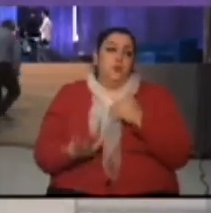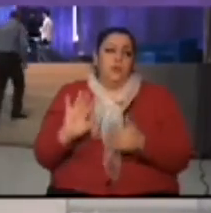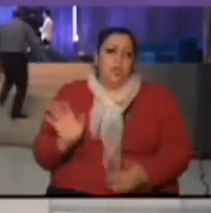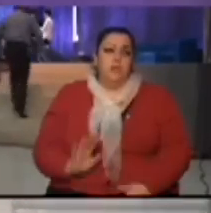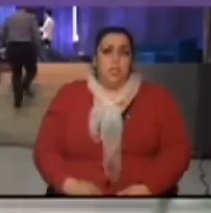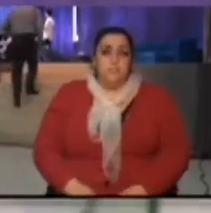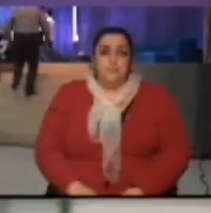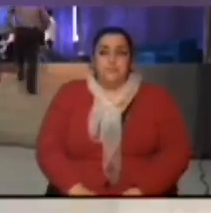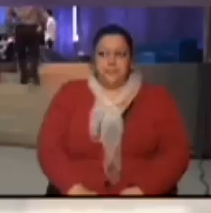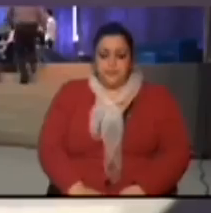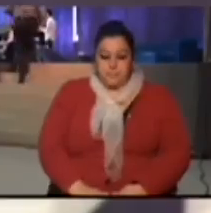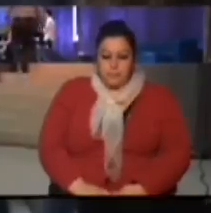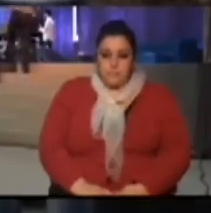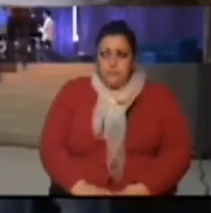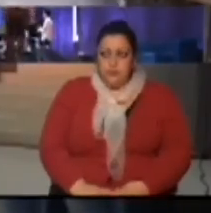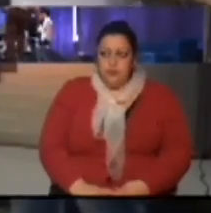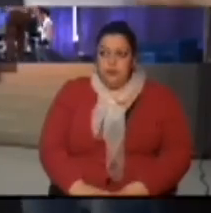օրհնված,